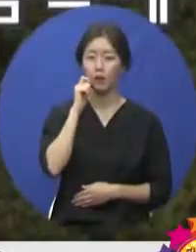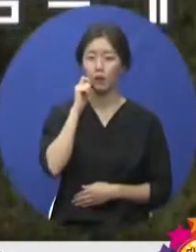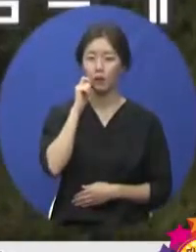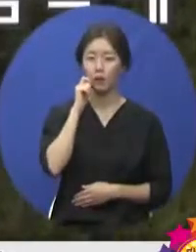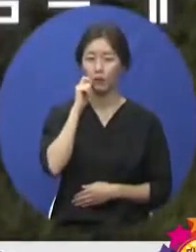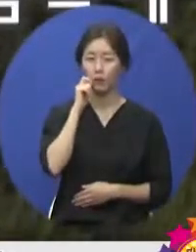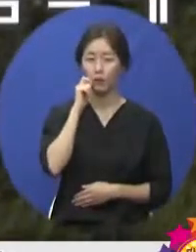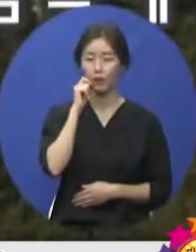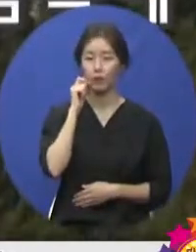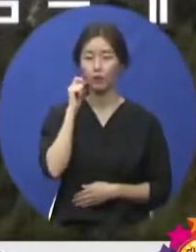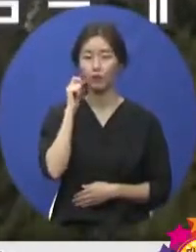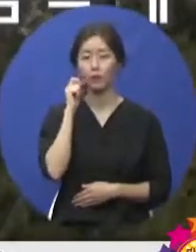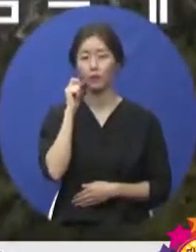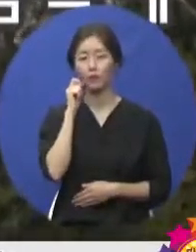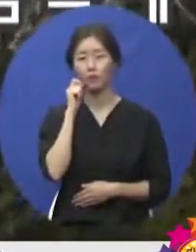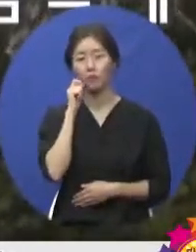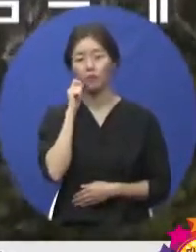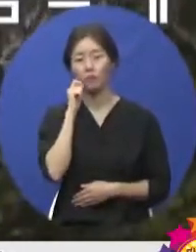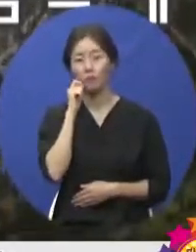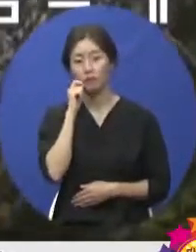못하고